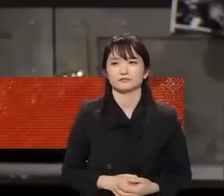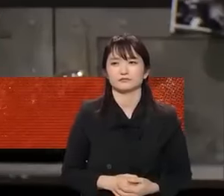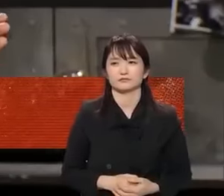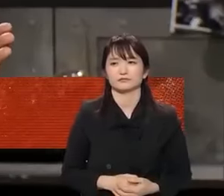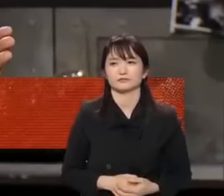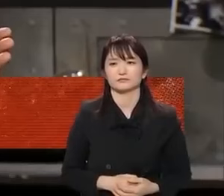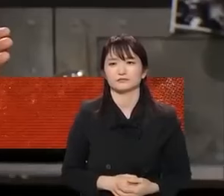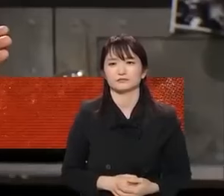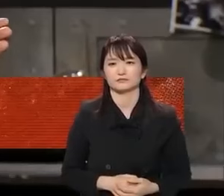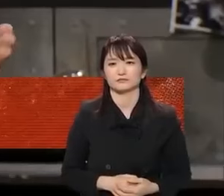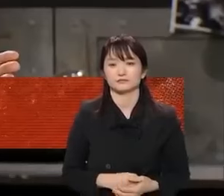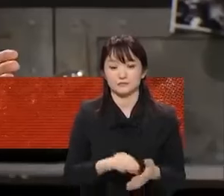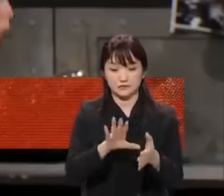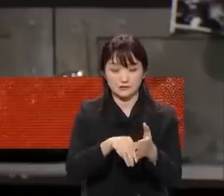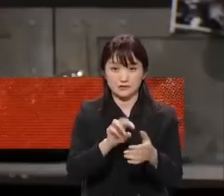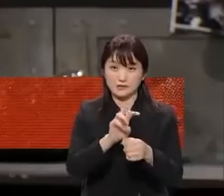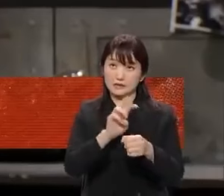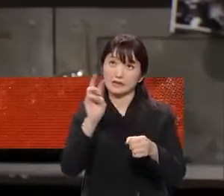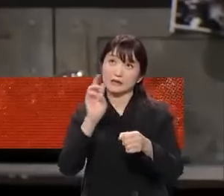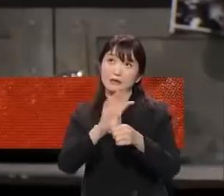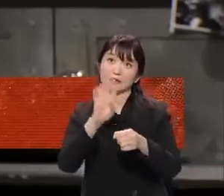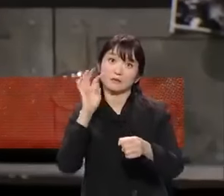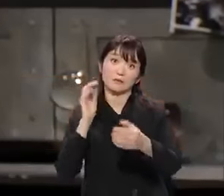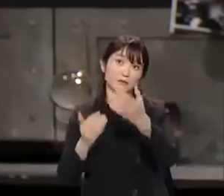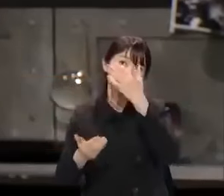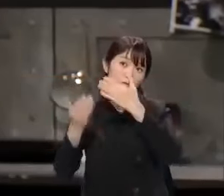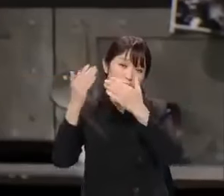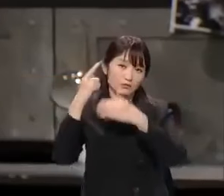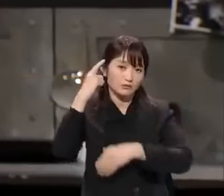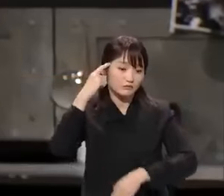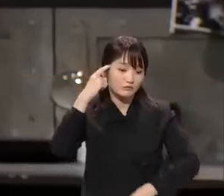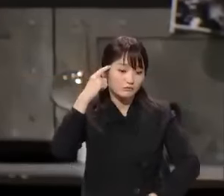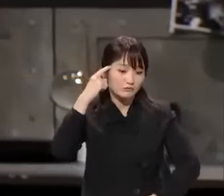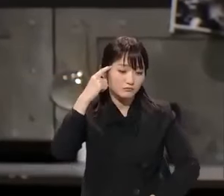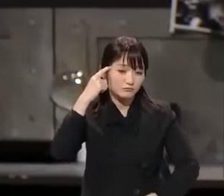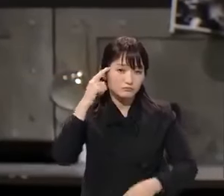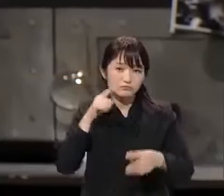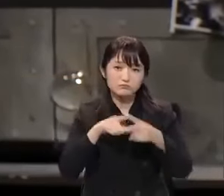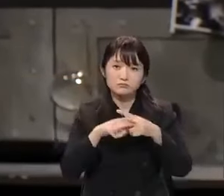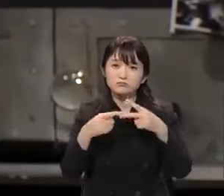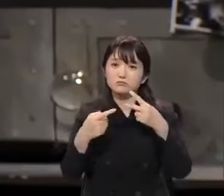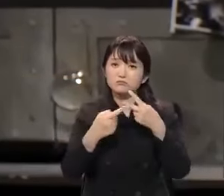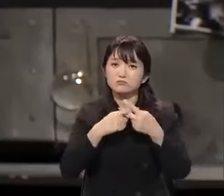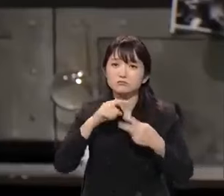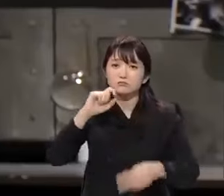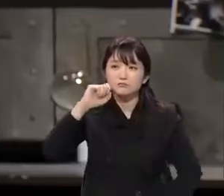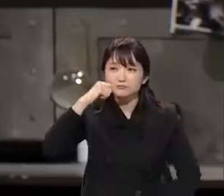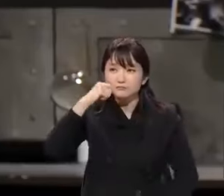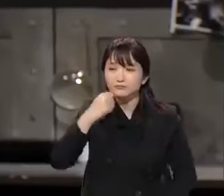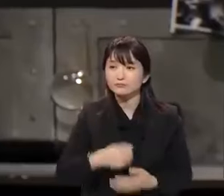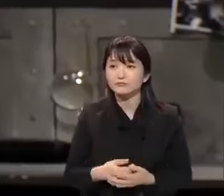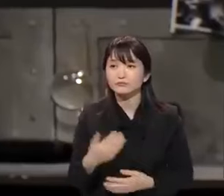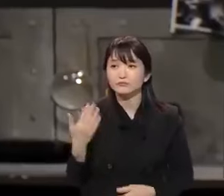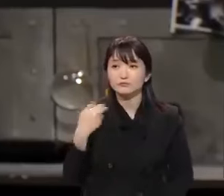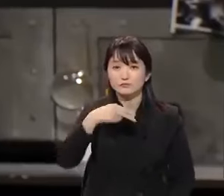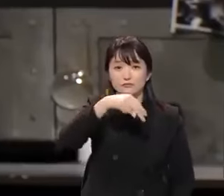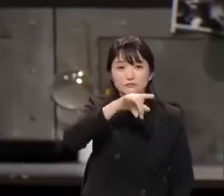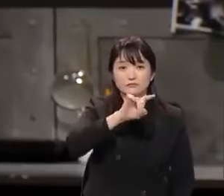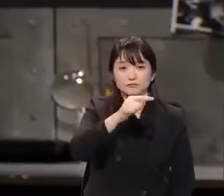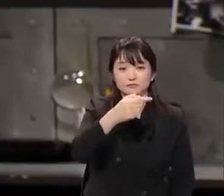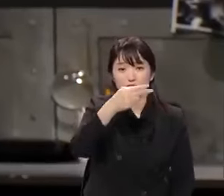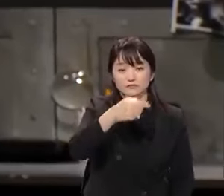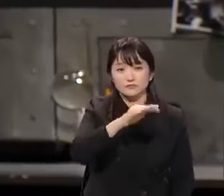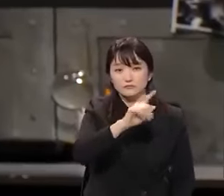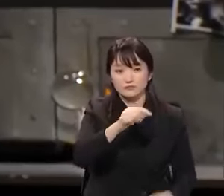한 3, 40년 전으로 확 거슬러 올라가서 생각을 해도 이해가 안 가는 그런 상황이고요. 그리고 저 아까 그 샌드백이라고 한 거 일반 샌드백도 아니에요.